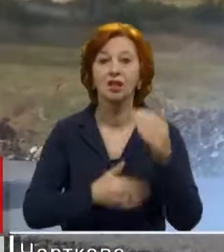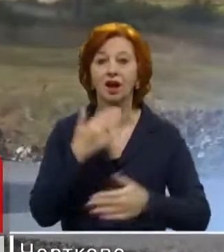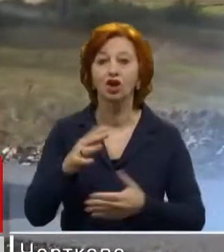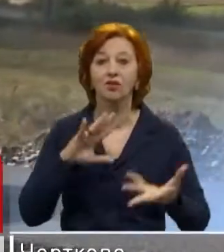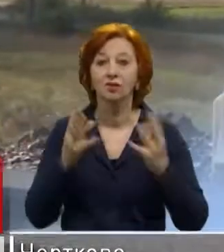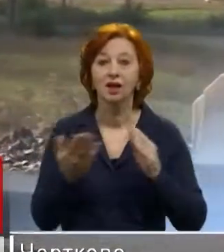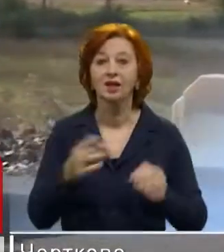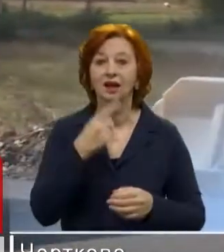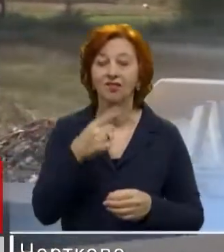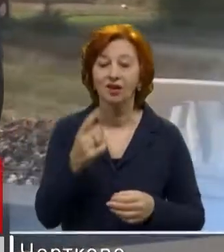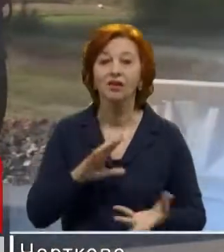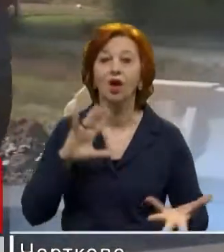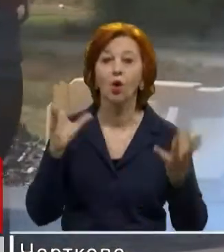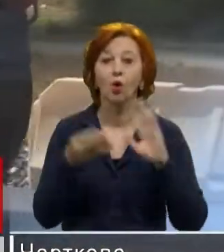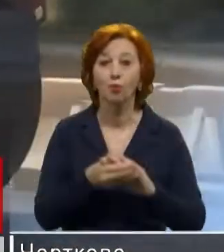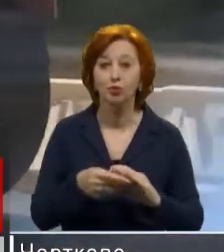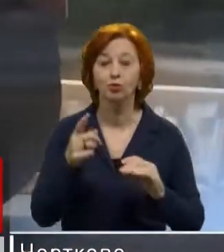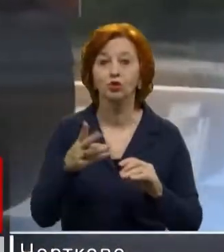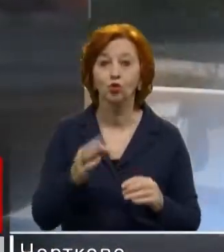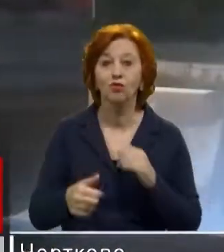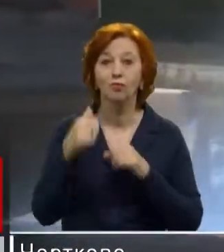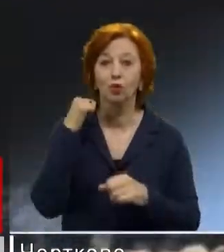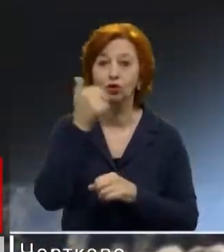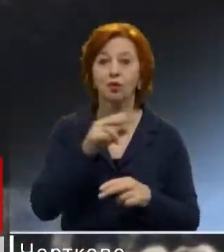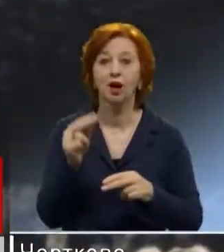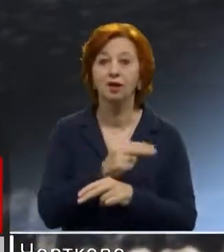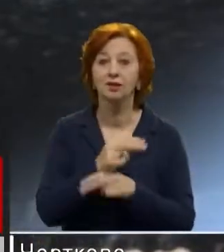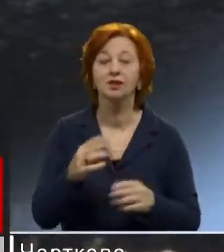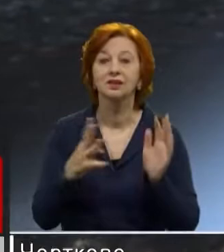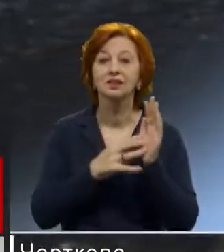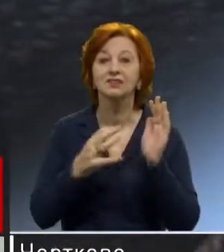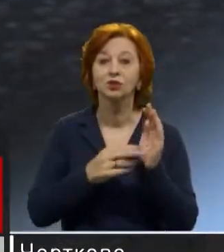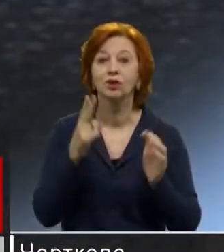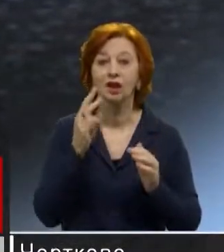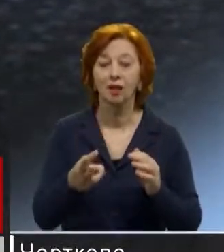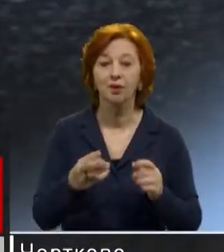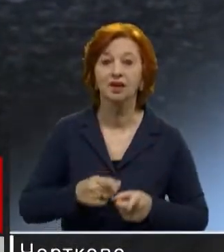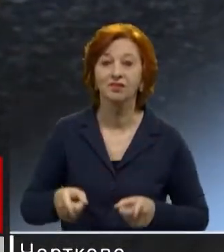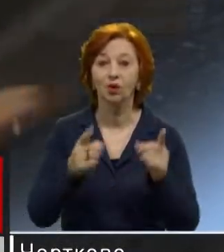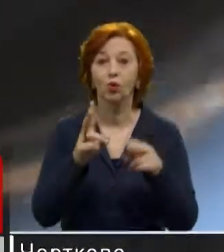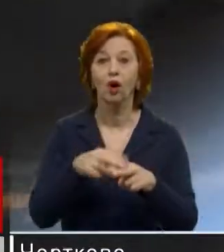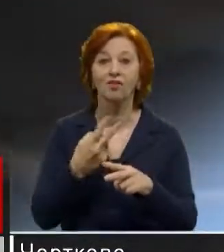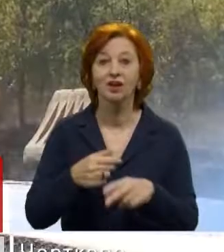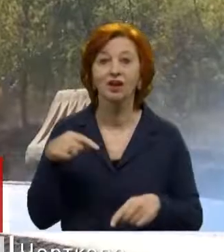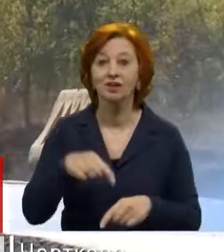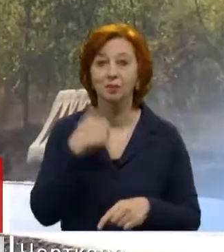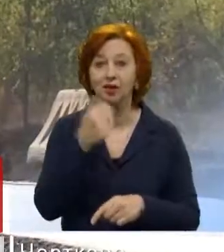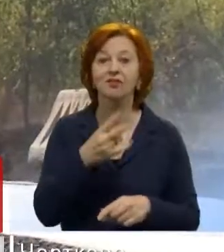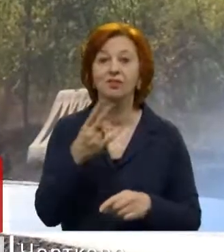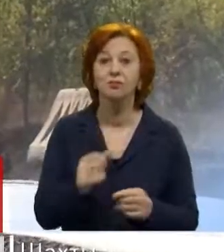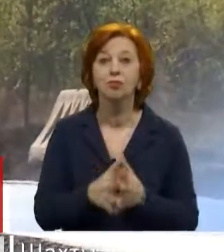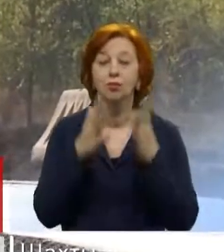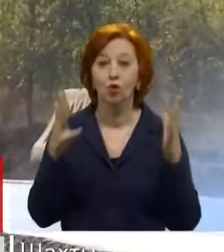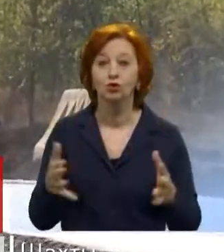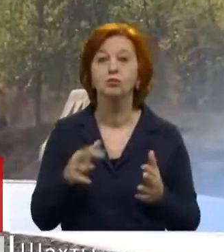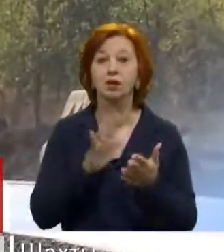о наращивании объемов в цифрах, то в прошлом году отремонтировали около 700 километров дорог, а в этом году на сотню больше. Продолжается